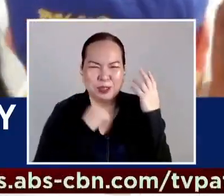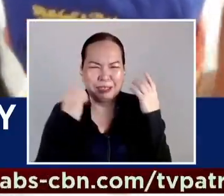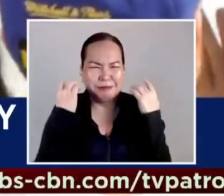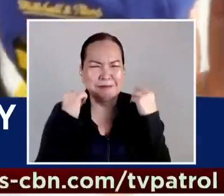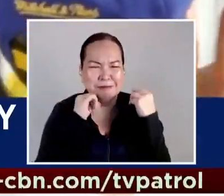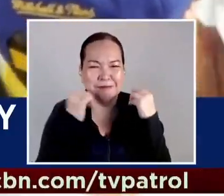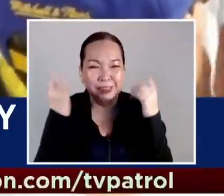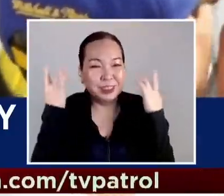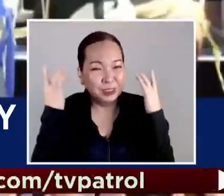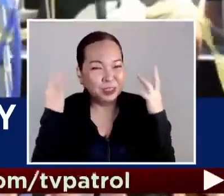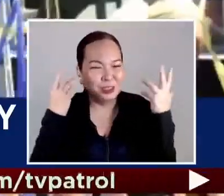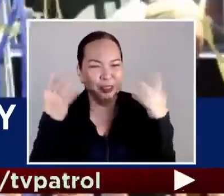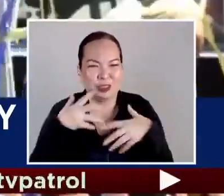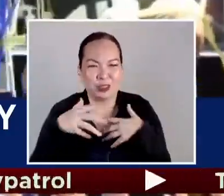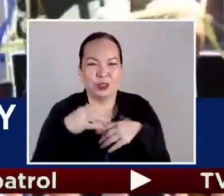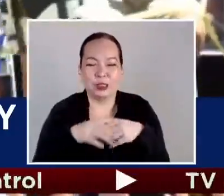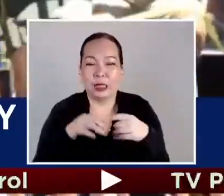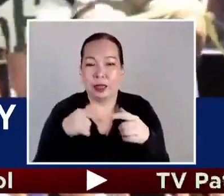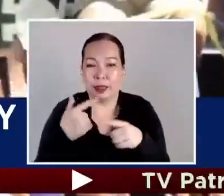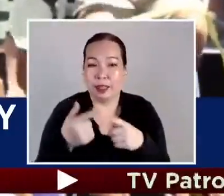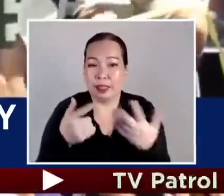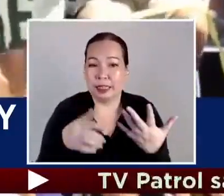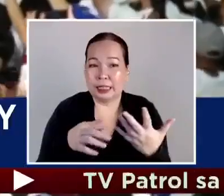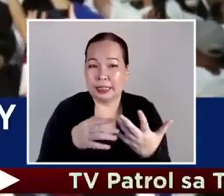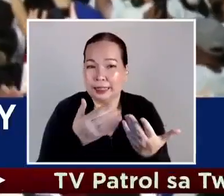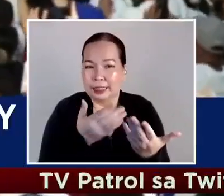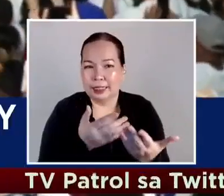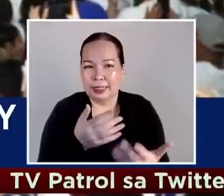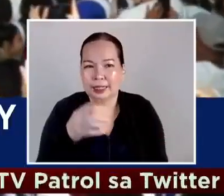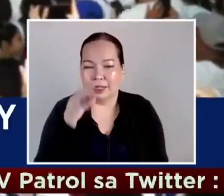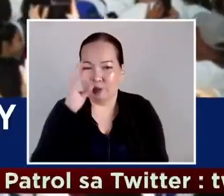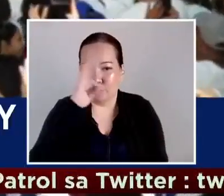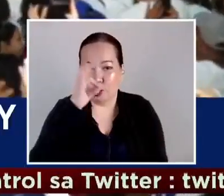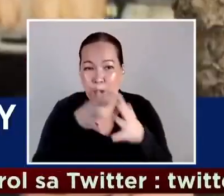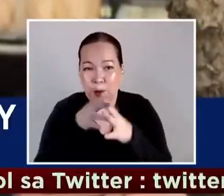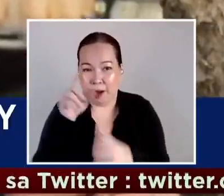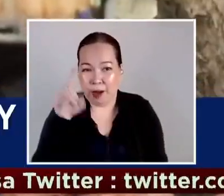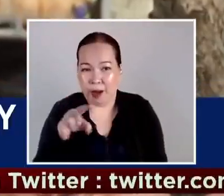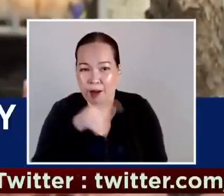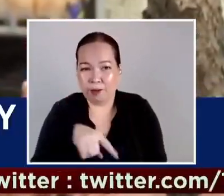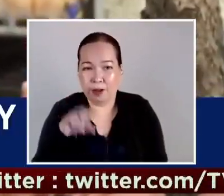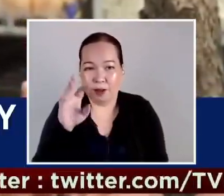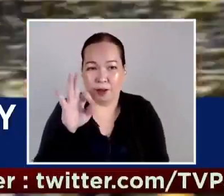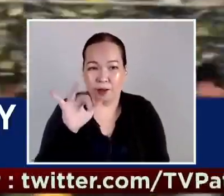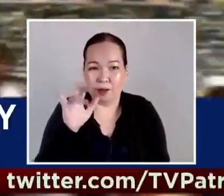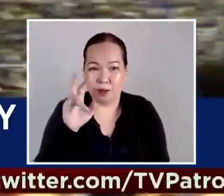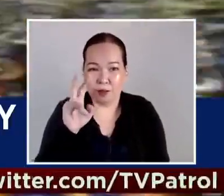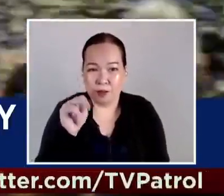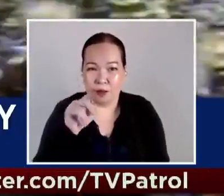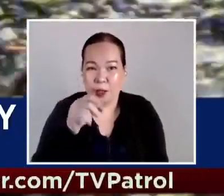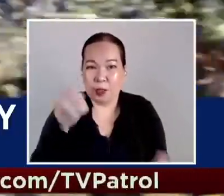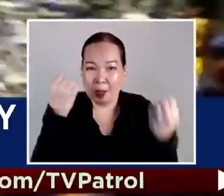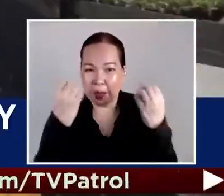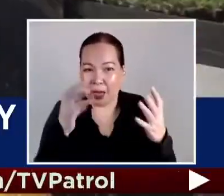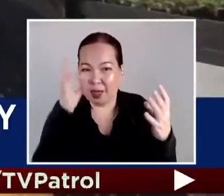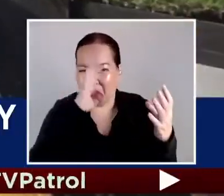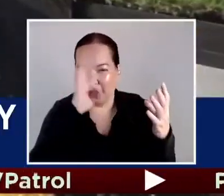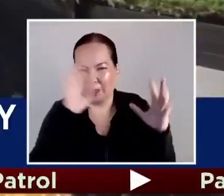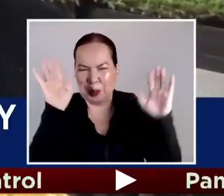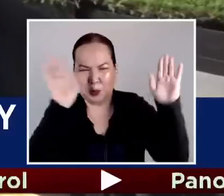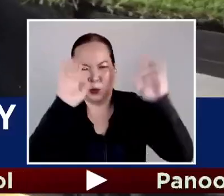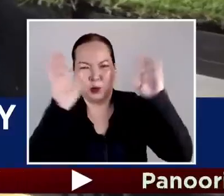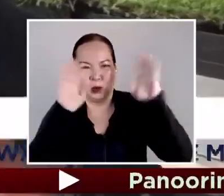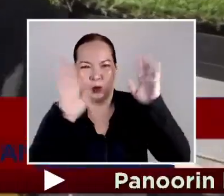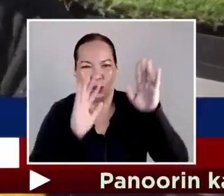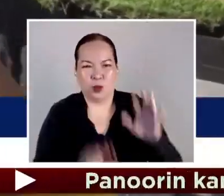Proud naman ang official Warriors hype man na si Philam Franco Finn sa dami ng mga Pinoy na sumalubong sa kanilang parade. Man,